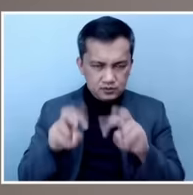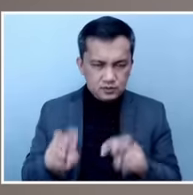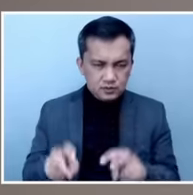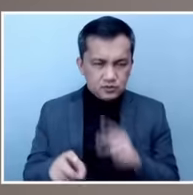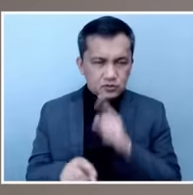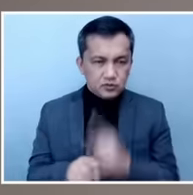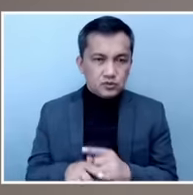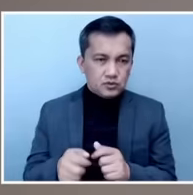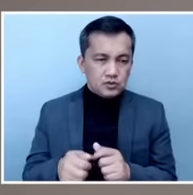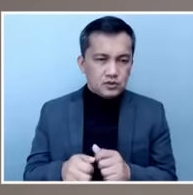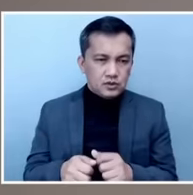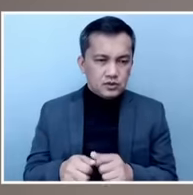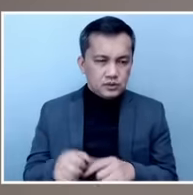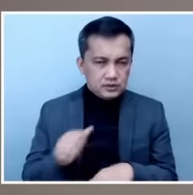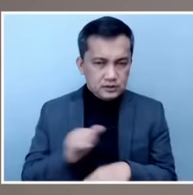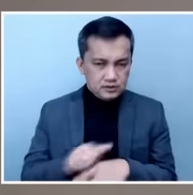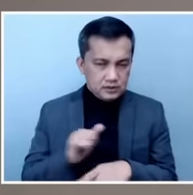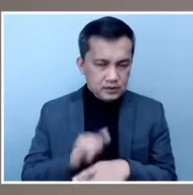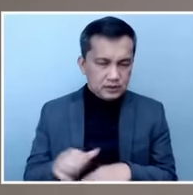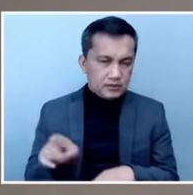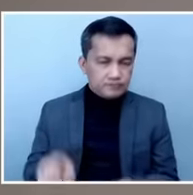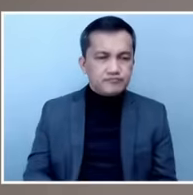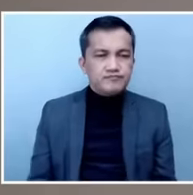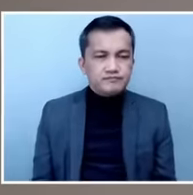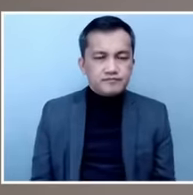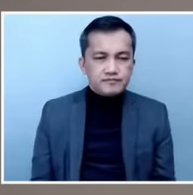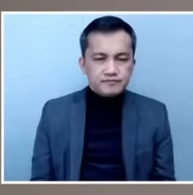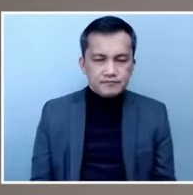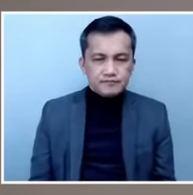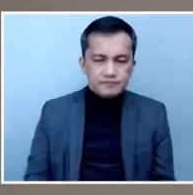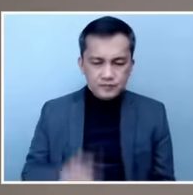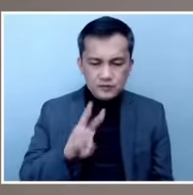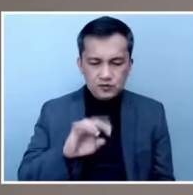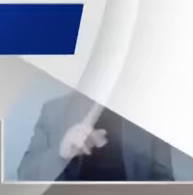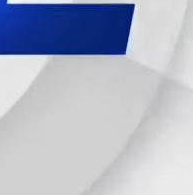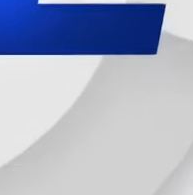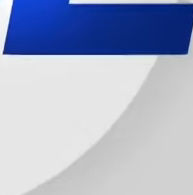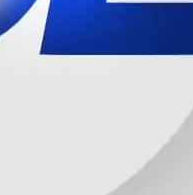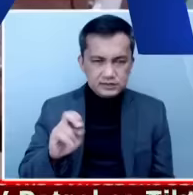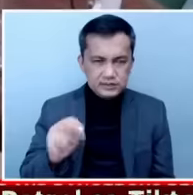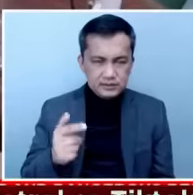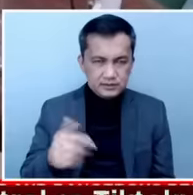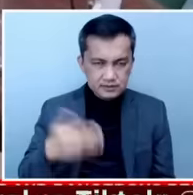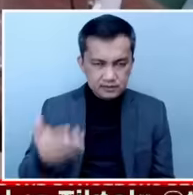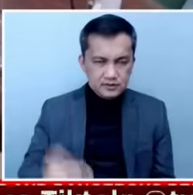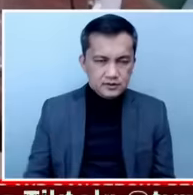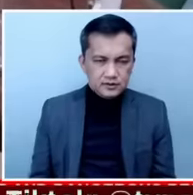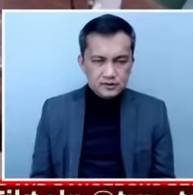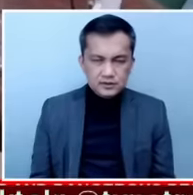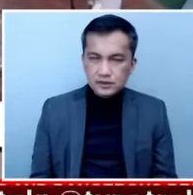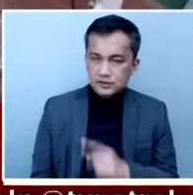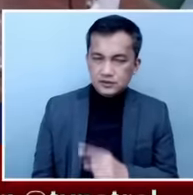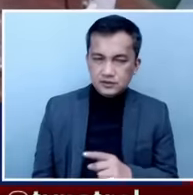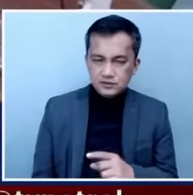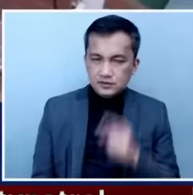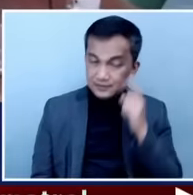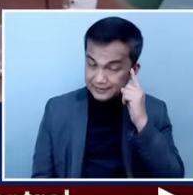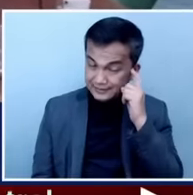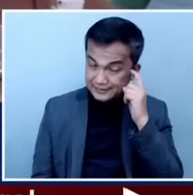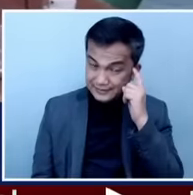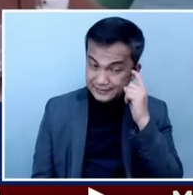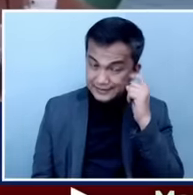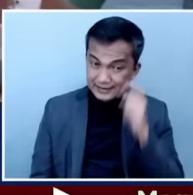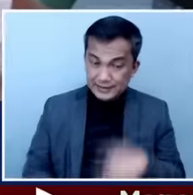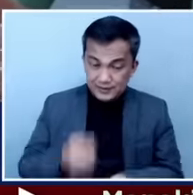totoong mananaya ang mga ito. Nagpapatrol, Willard Cheng. Itong picture na ito, very binusisi sa pagdinig